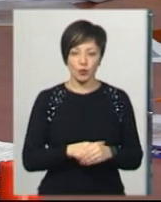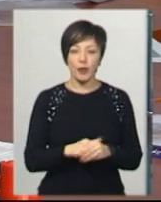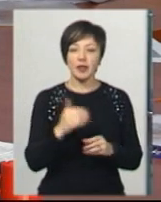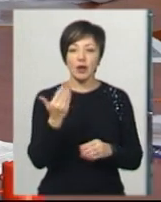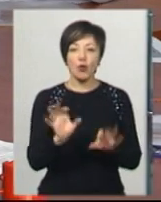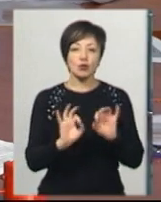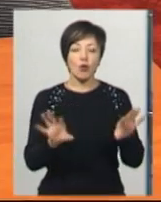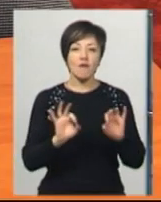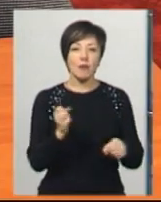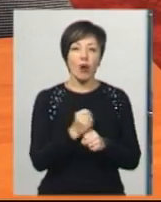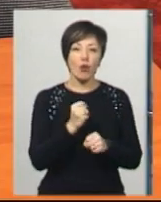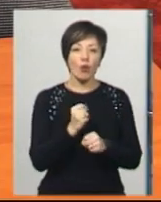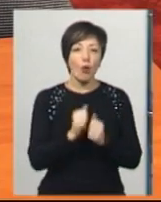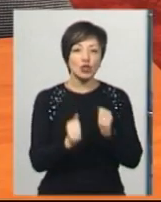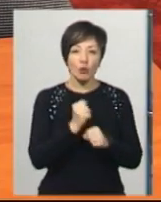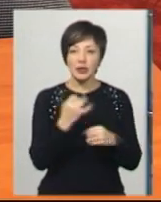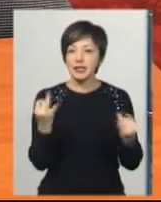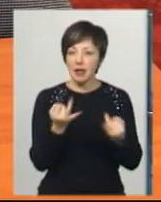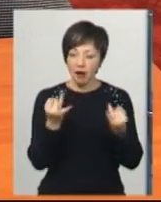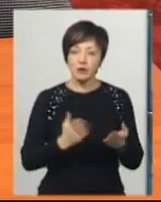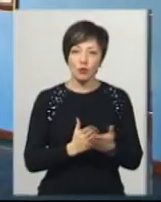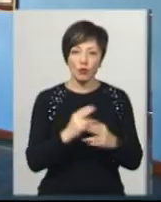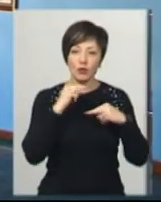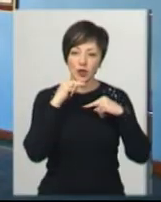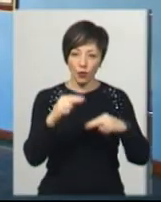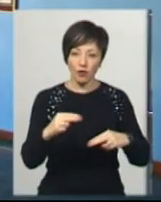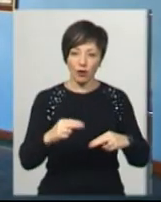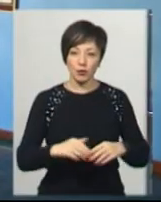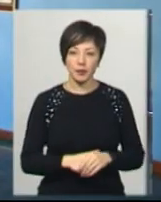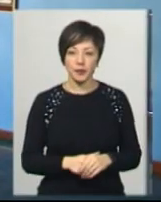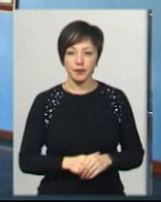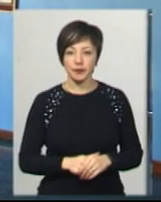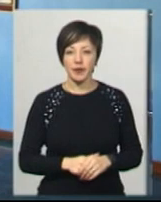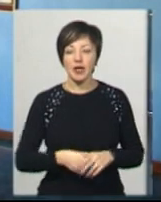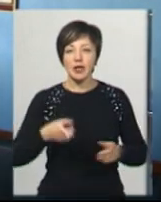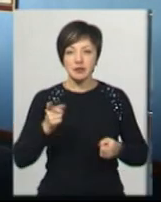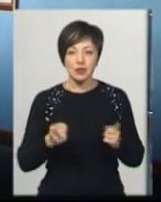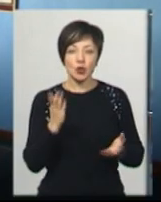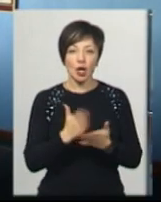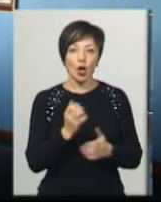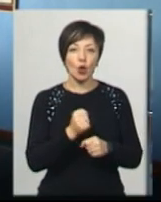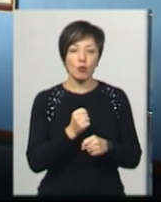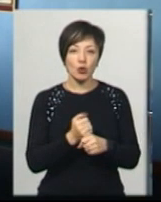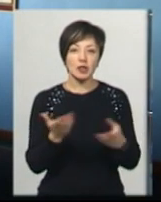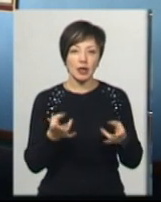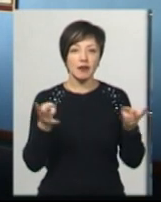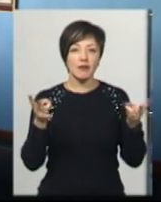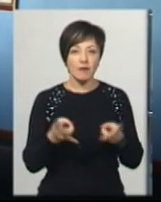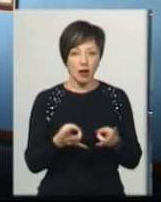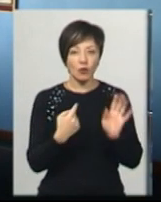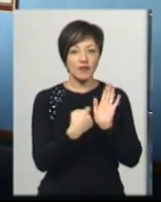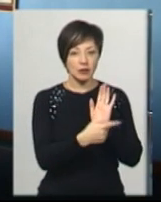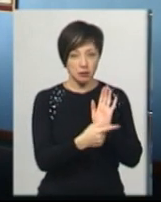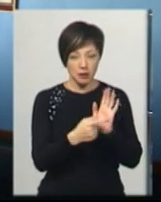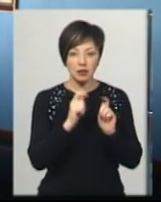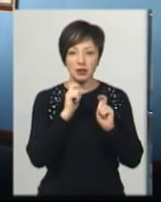його словами, кожна робота по-своєму цікава та заслуговує на увагу. Звісно, є ті роботи, які варто відмітити,